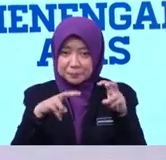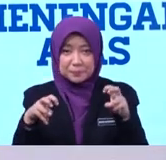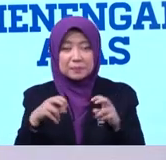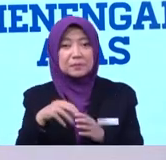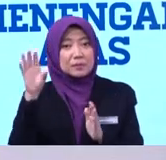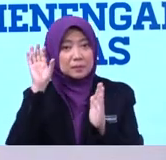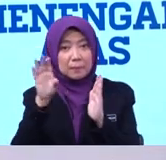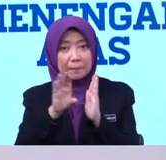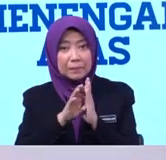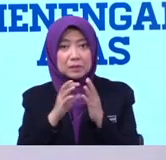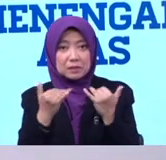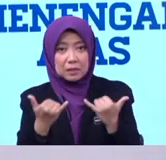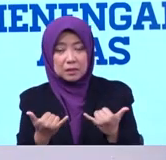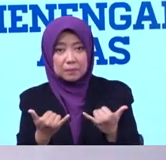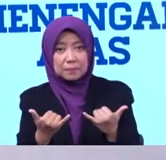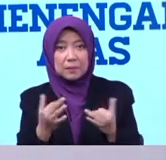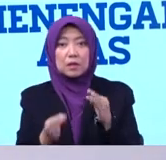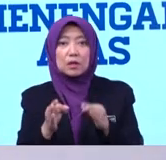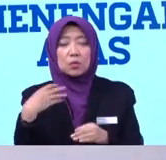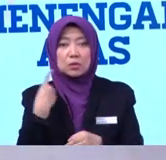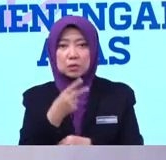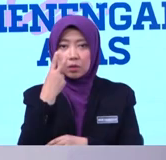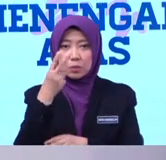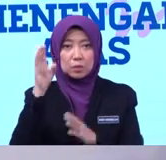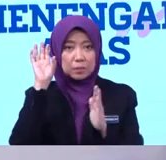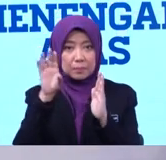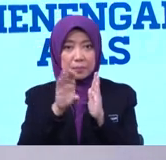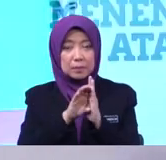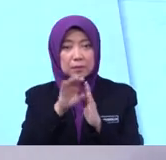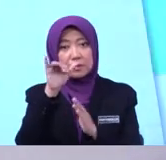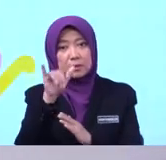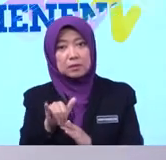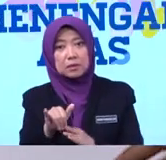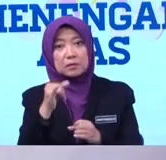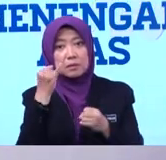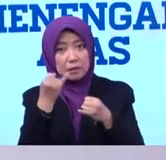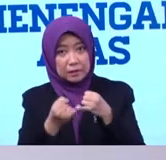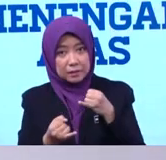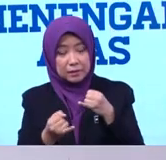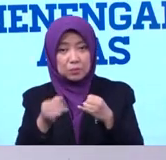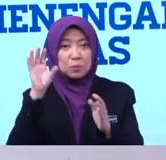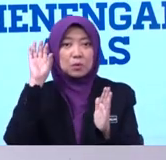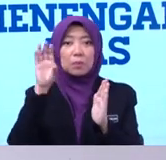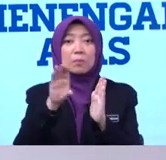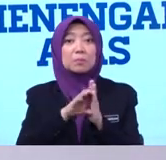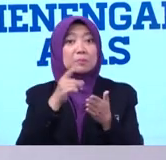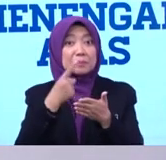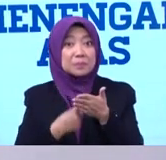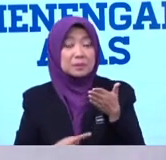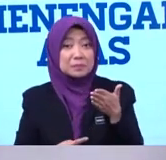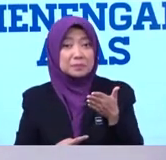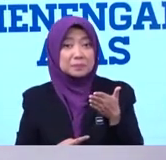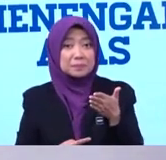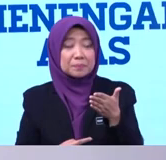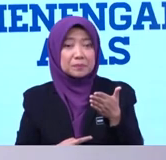event dengan tengok sekarang Oke kalau kita melihat gambar yang terakhir ini ini merupakan gambar yang berada oke